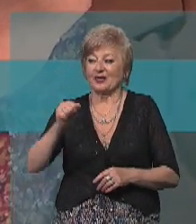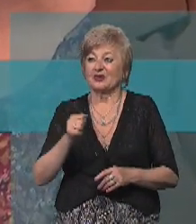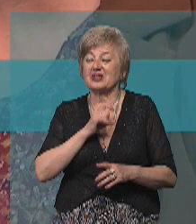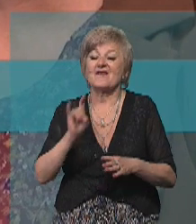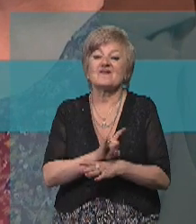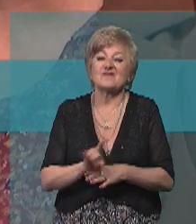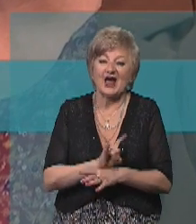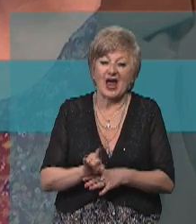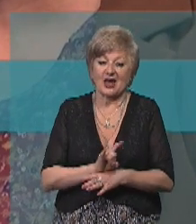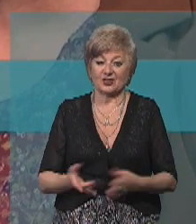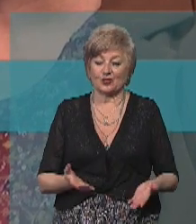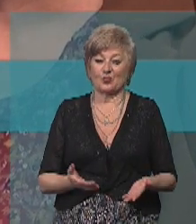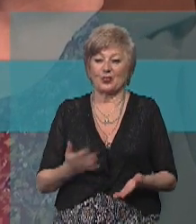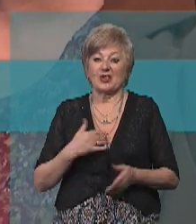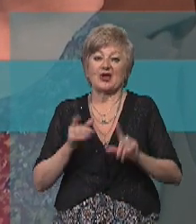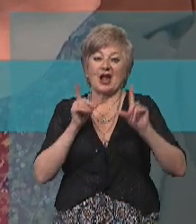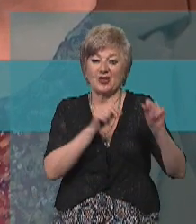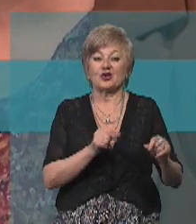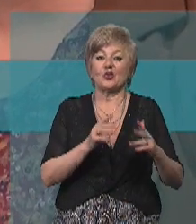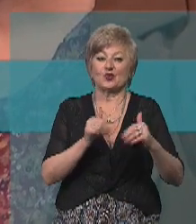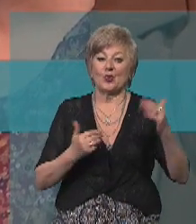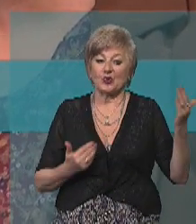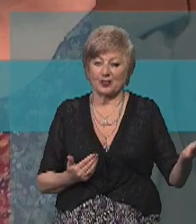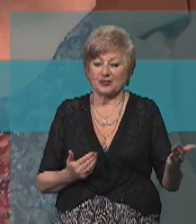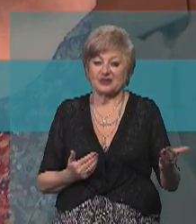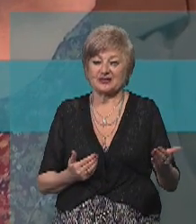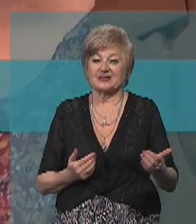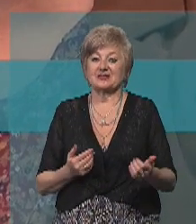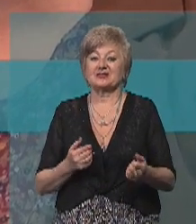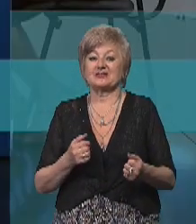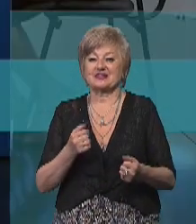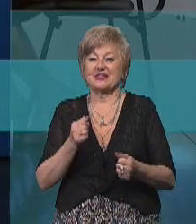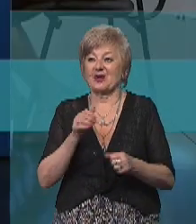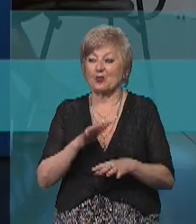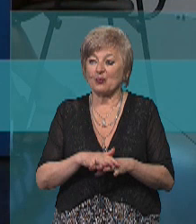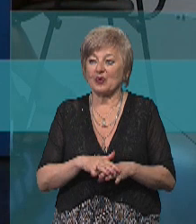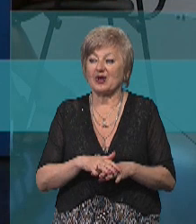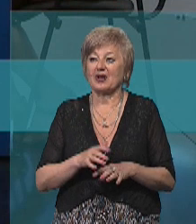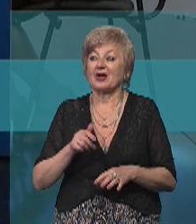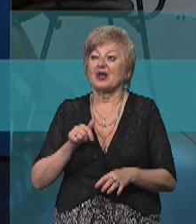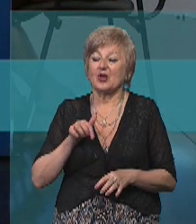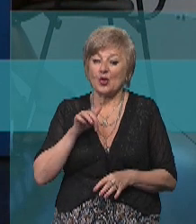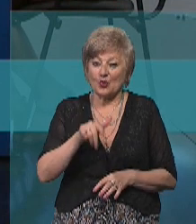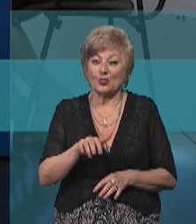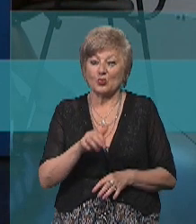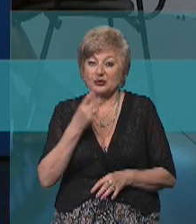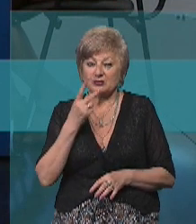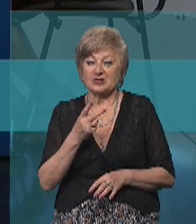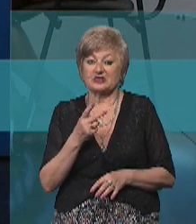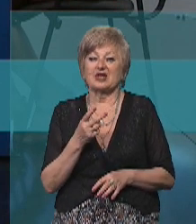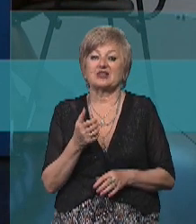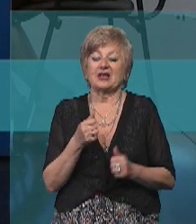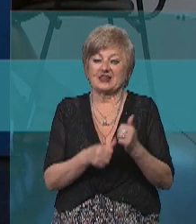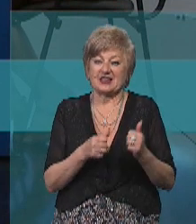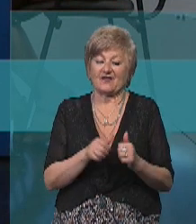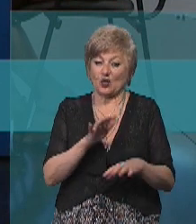фейковий. Я їду в Дніпропетровськ, там автобан. Я от виїду зараз на у нас проспект Перемоги, там автобан.